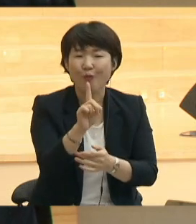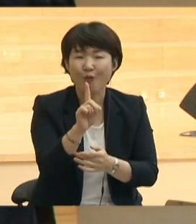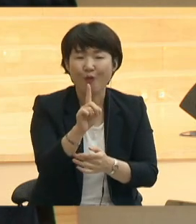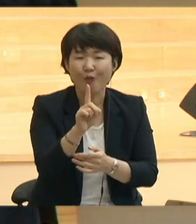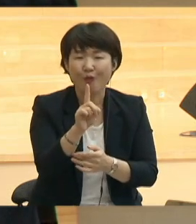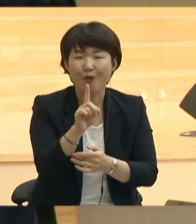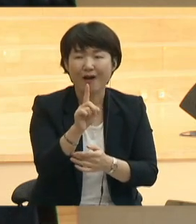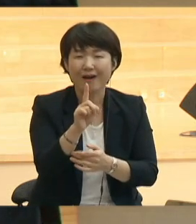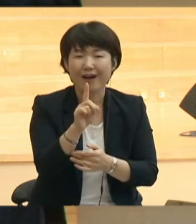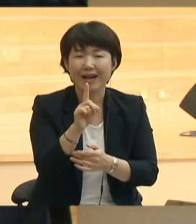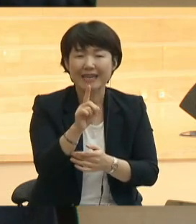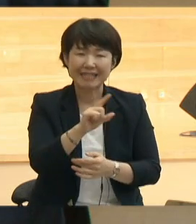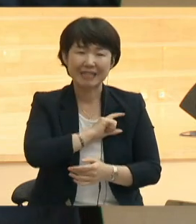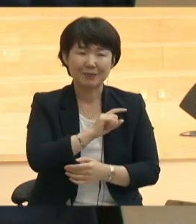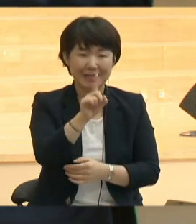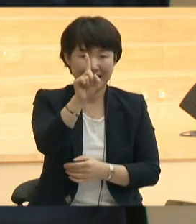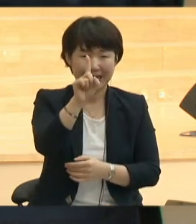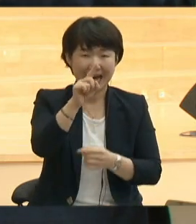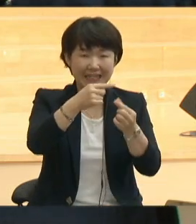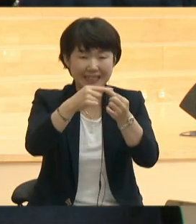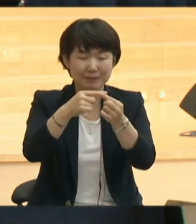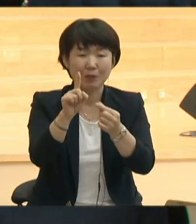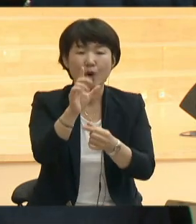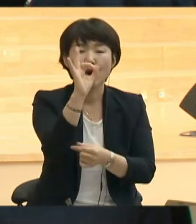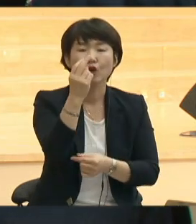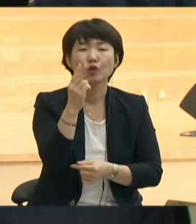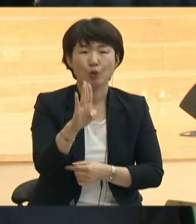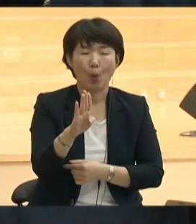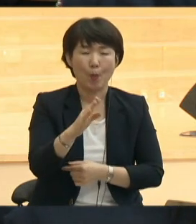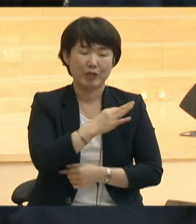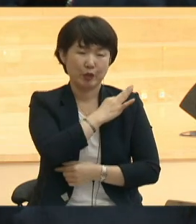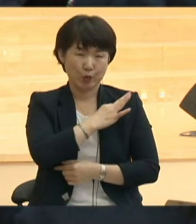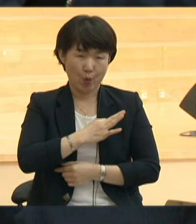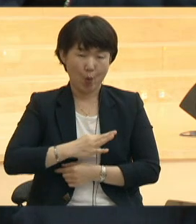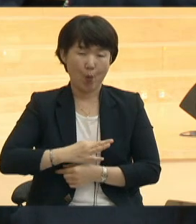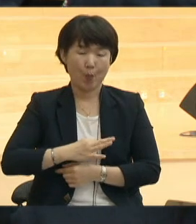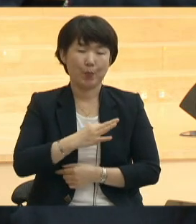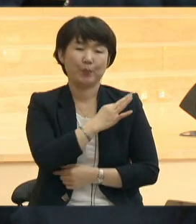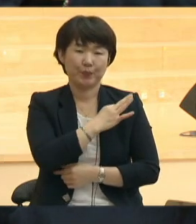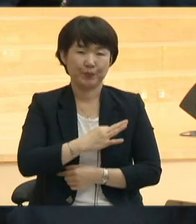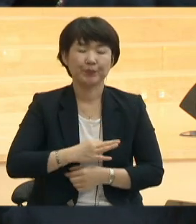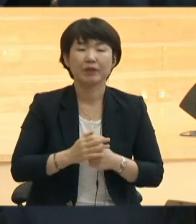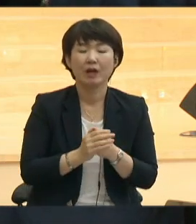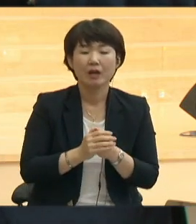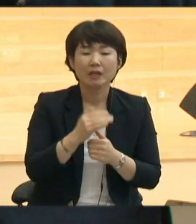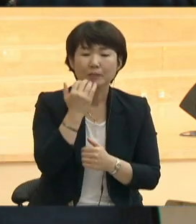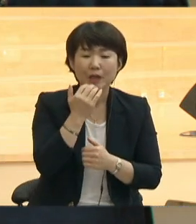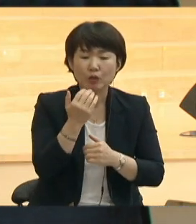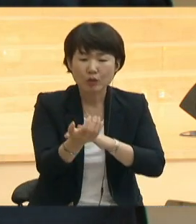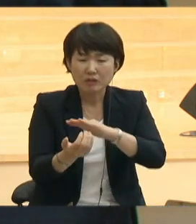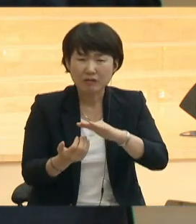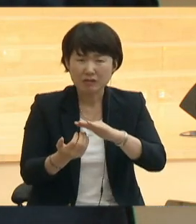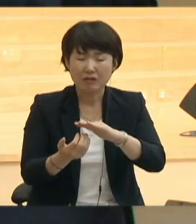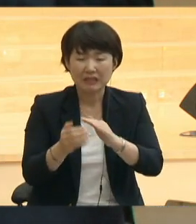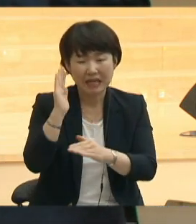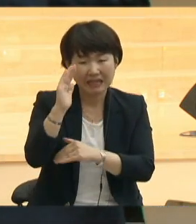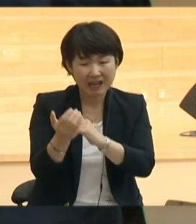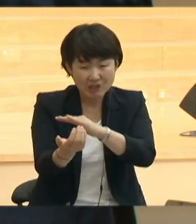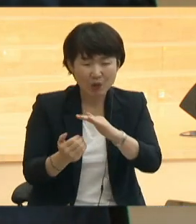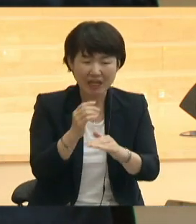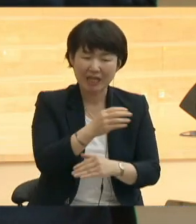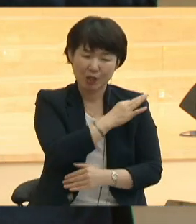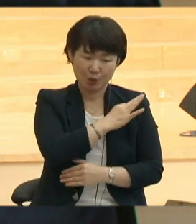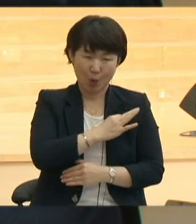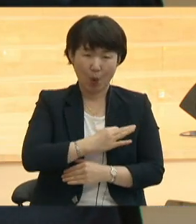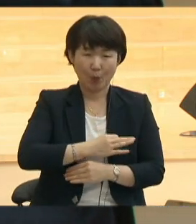이름도 한 글자 누구에요 이옥 사실은 옆에 들어선 서 얘기하기 자요 베스 요 께서 먼저 얘기를 살짝